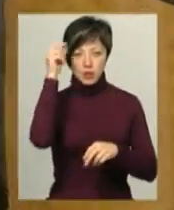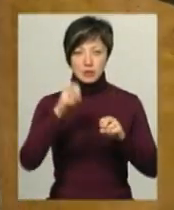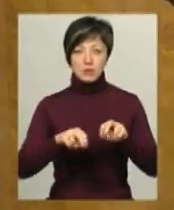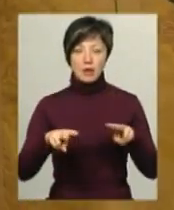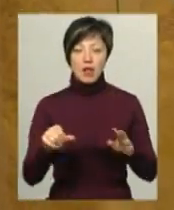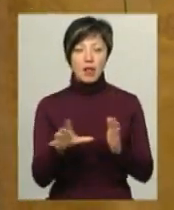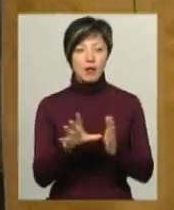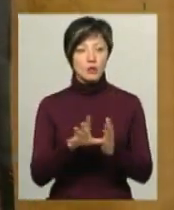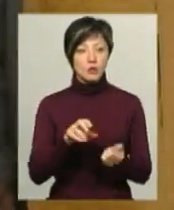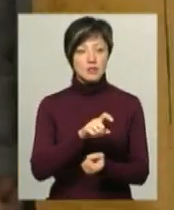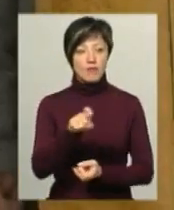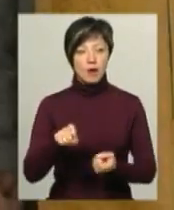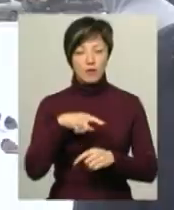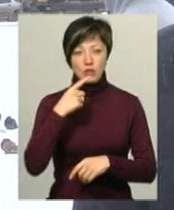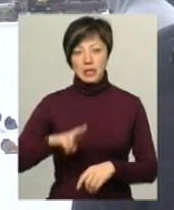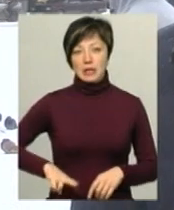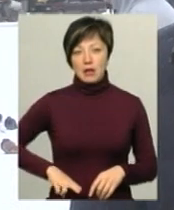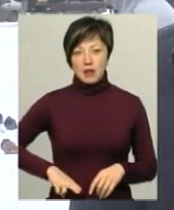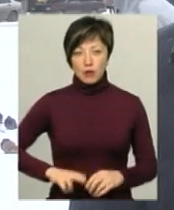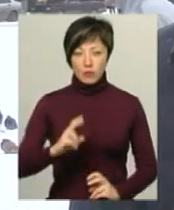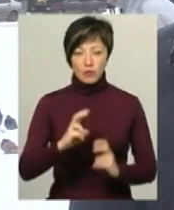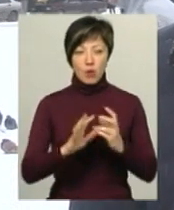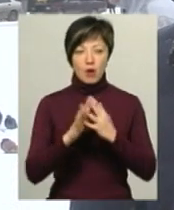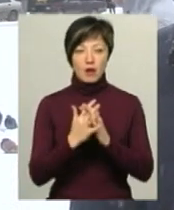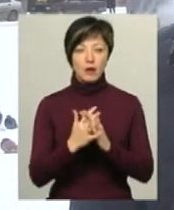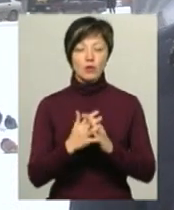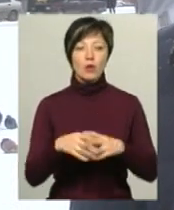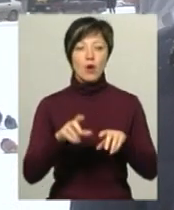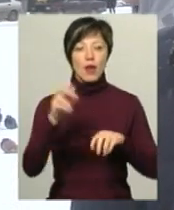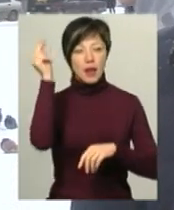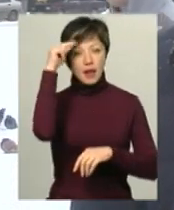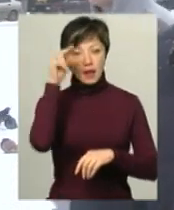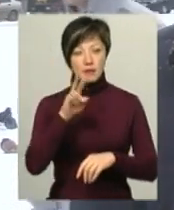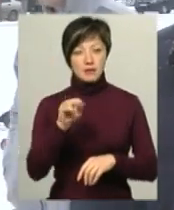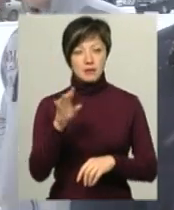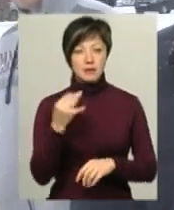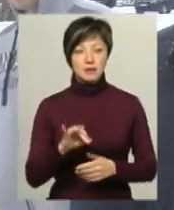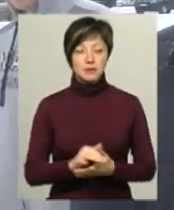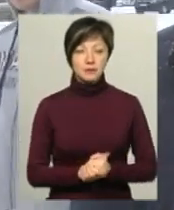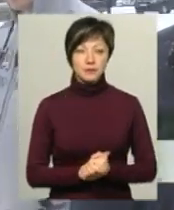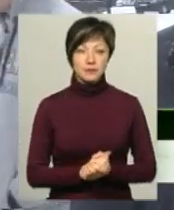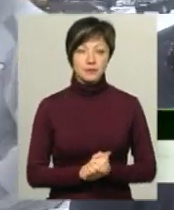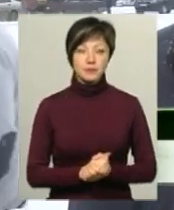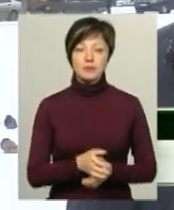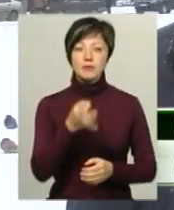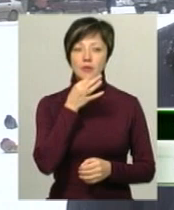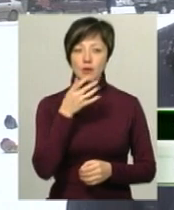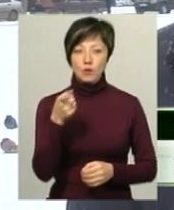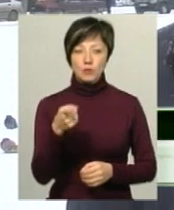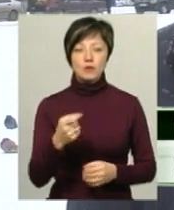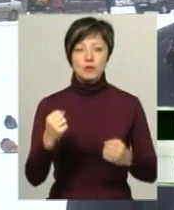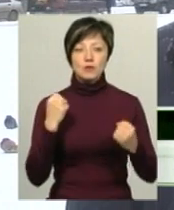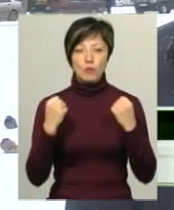спеціальністю електрозварювальник, каже директор Волочиського промислово-аграрного професійного ліцею Віктор Дорох. Він любив спорт,